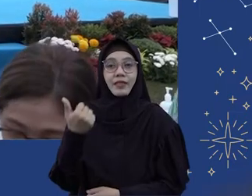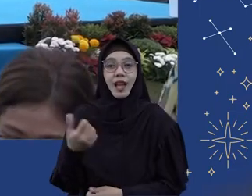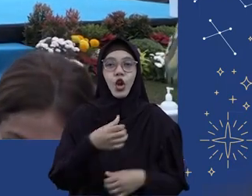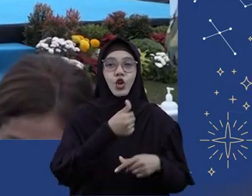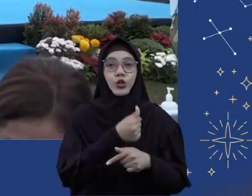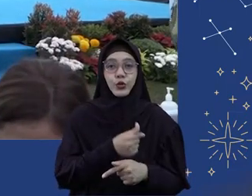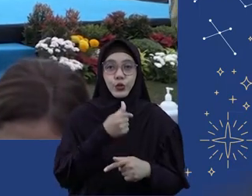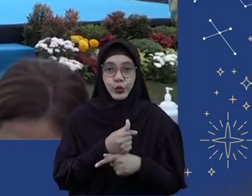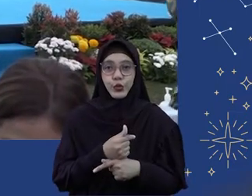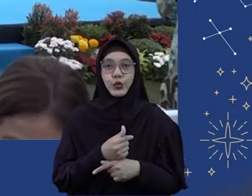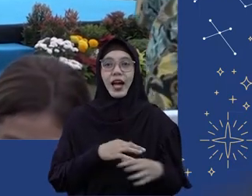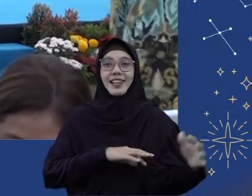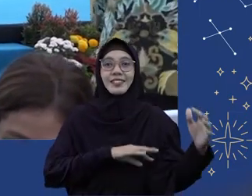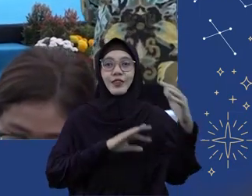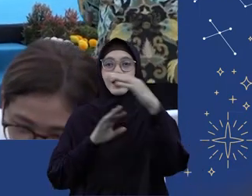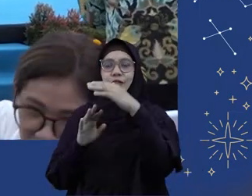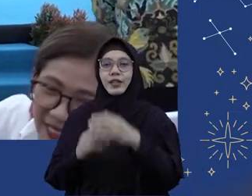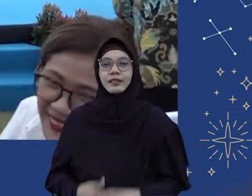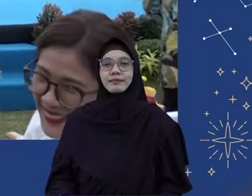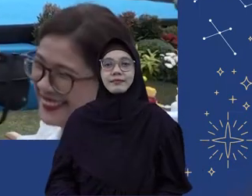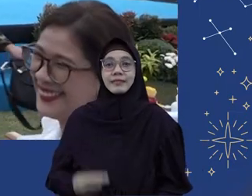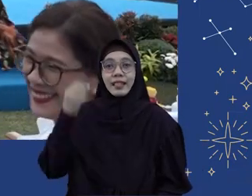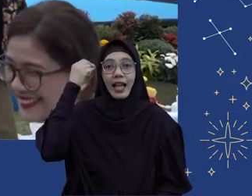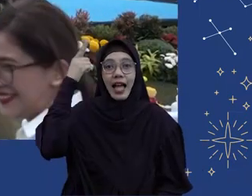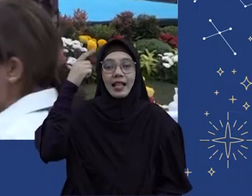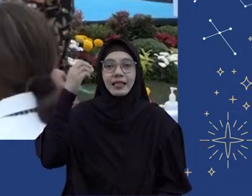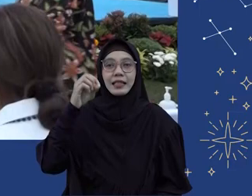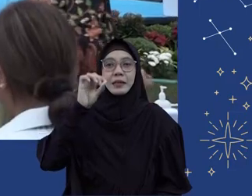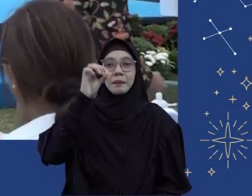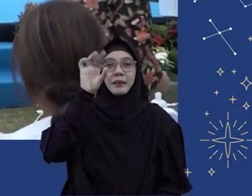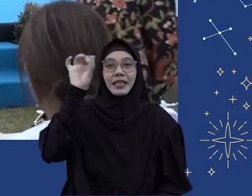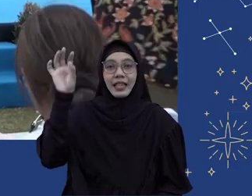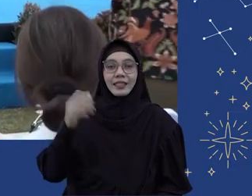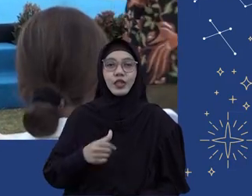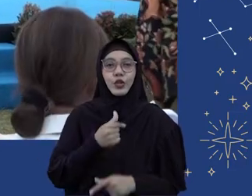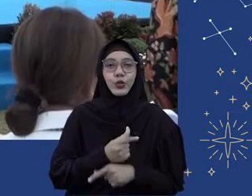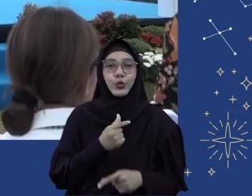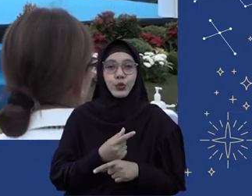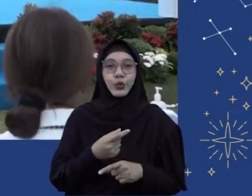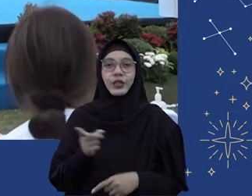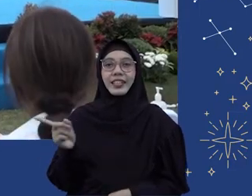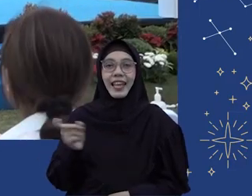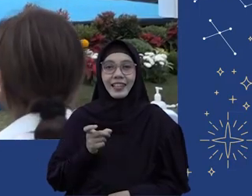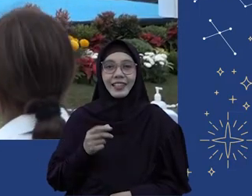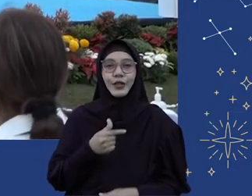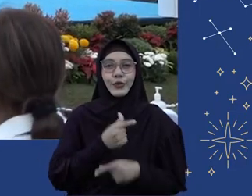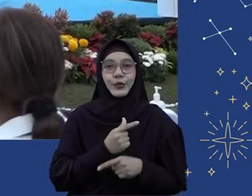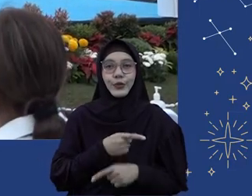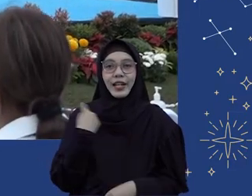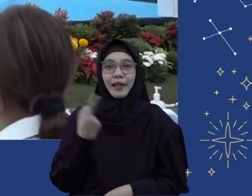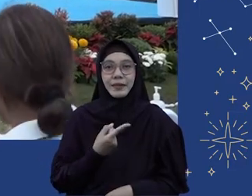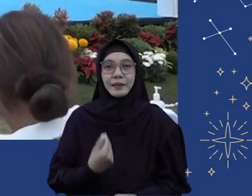kita semua beliau ahli bintang kenamaan dunia dan juga menjadi guru dari guru kami di sini Profesor